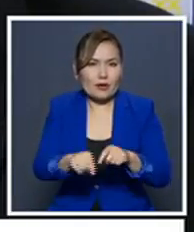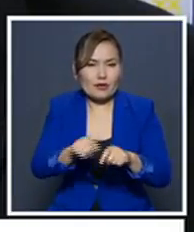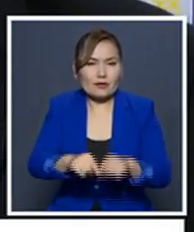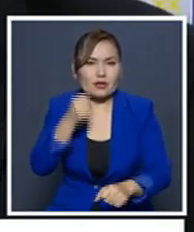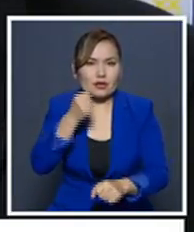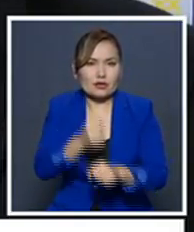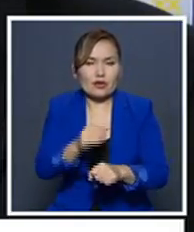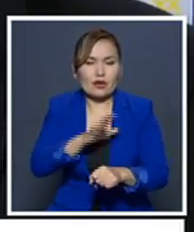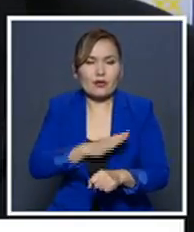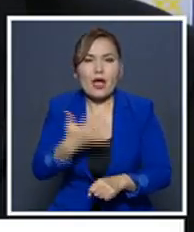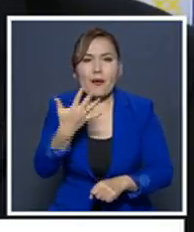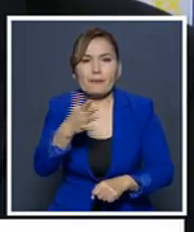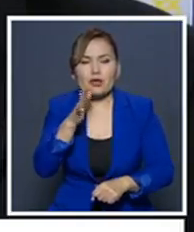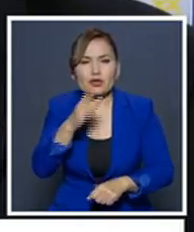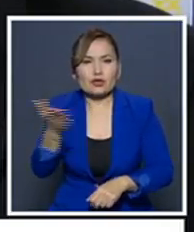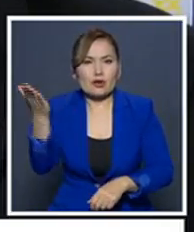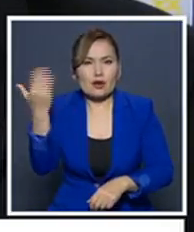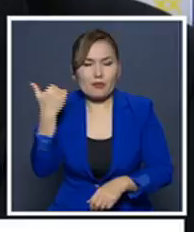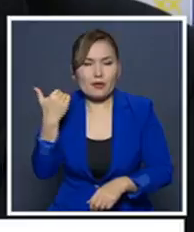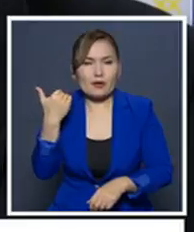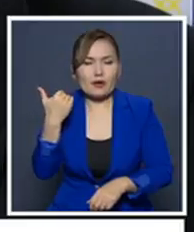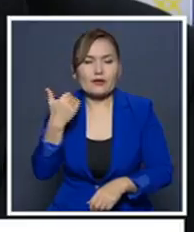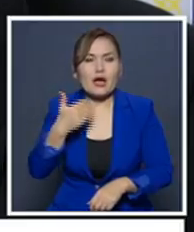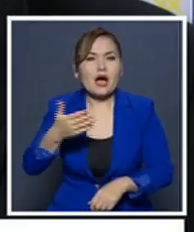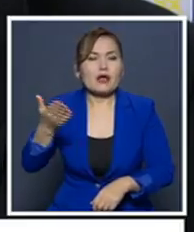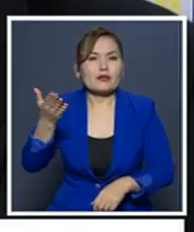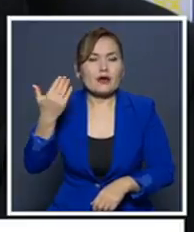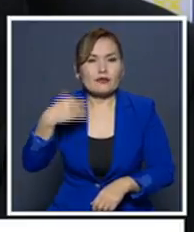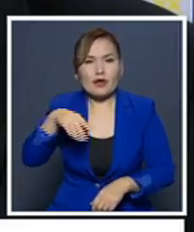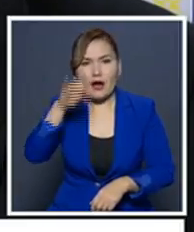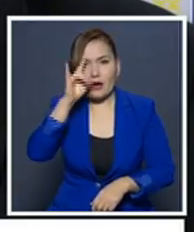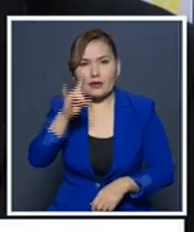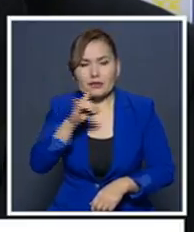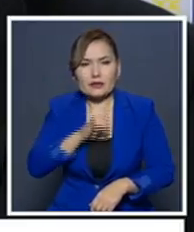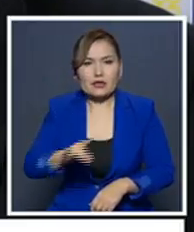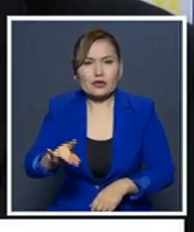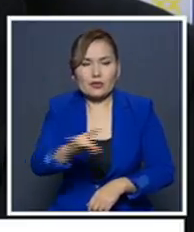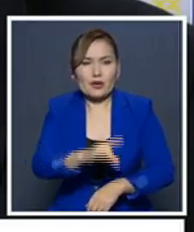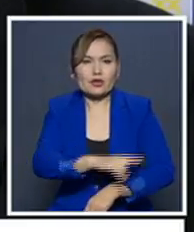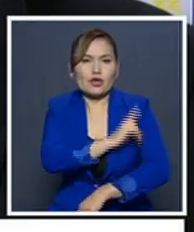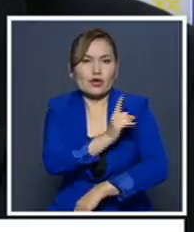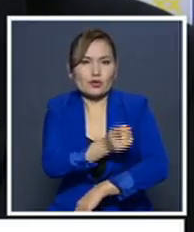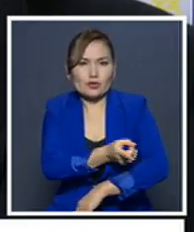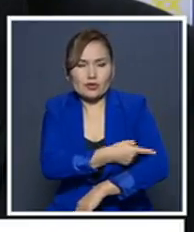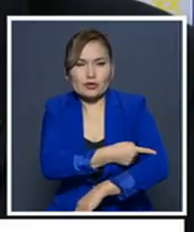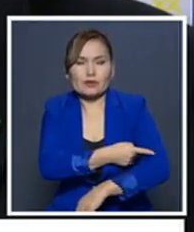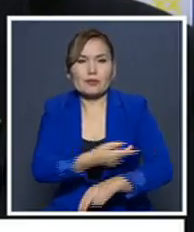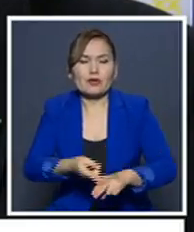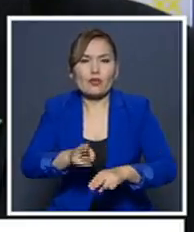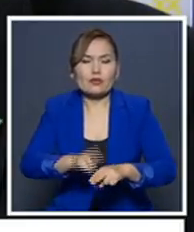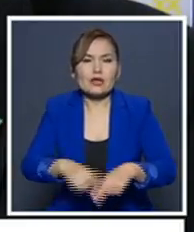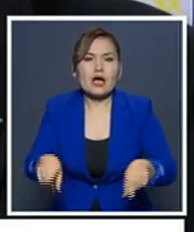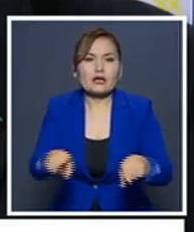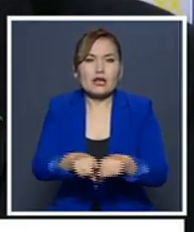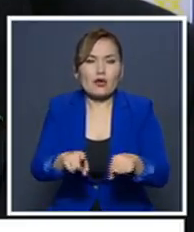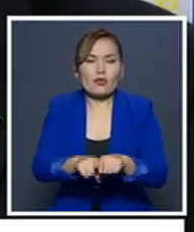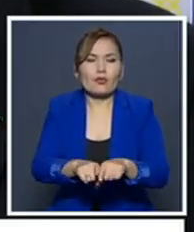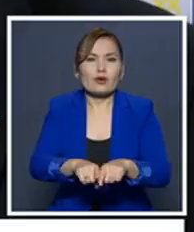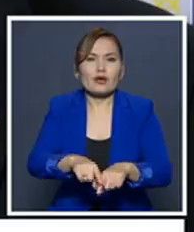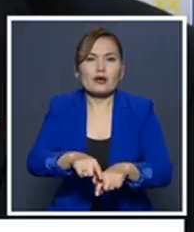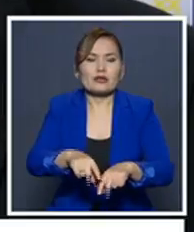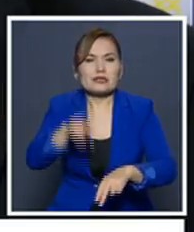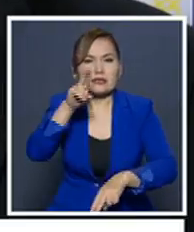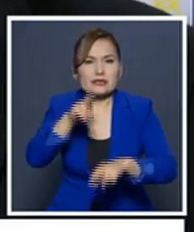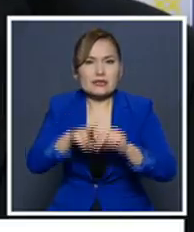5 жыл бұрын біздің егеменді елдің күшімен салынған жаңа нысандар және осы